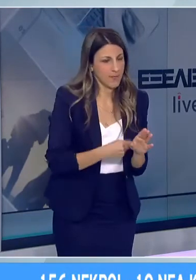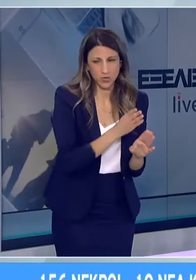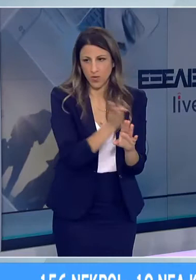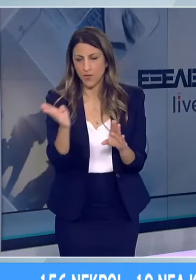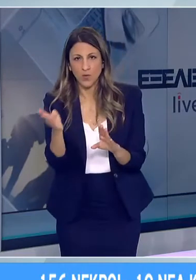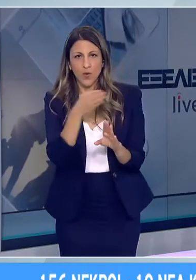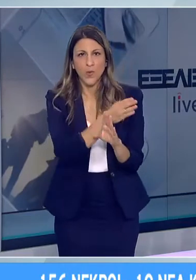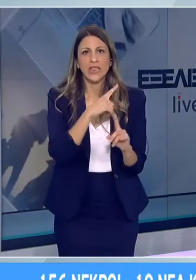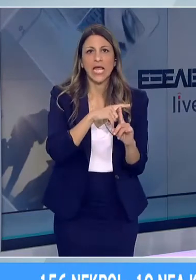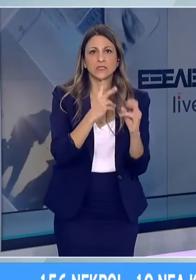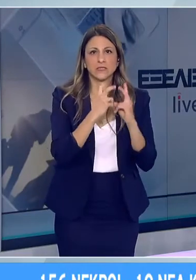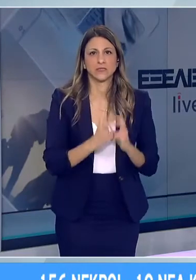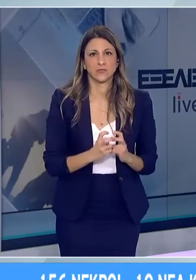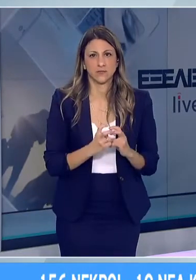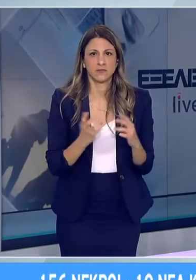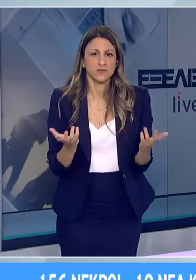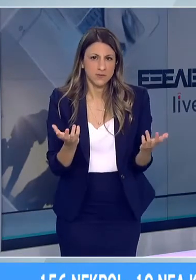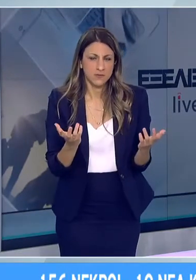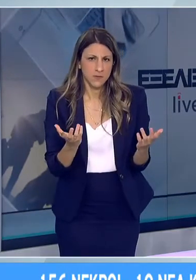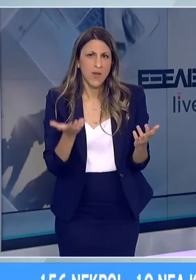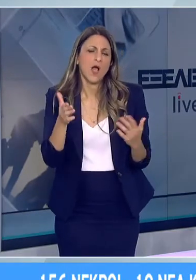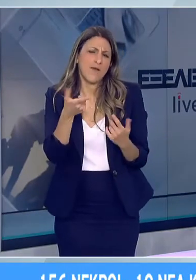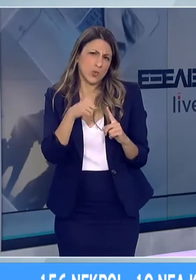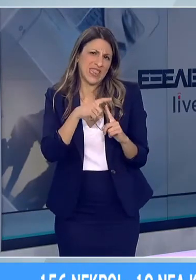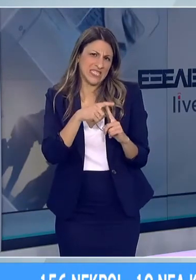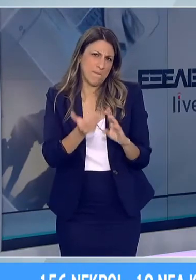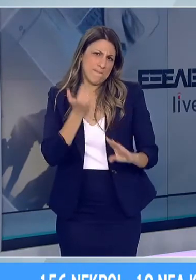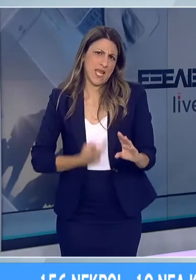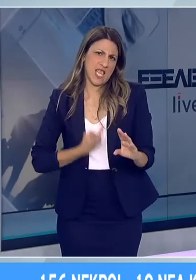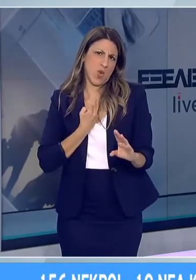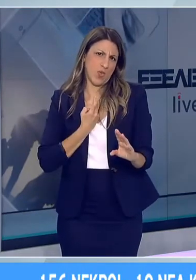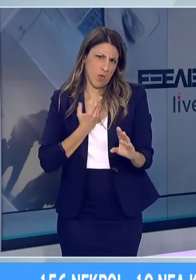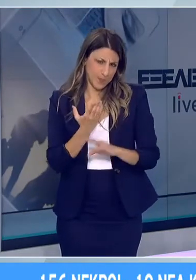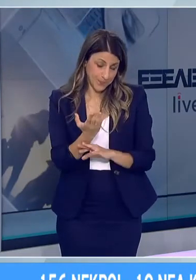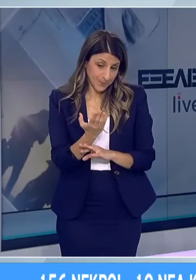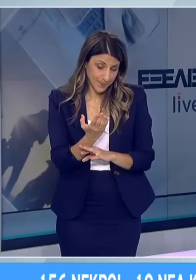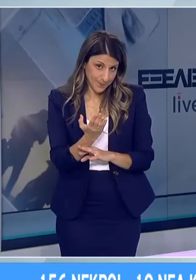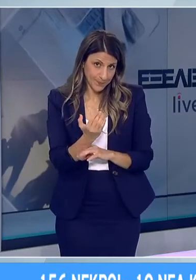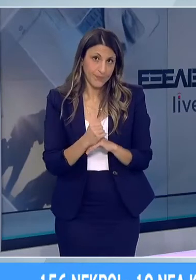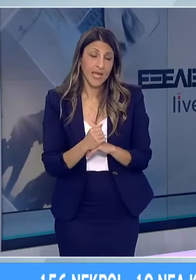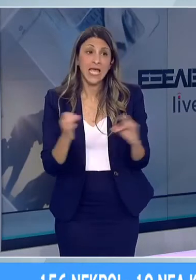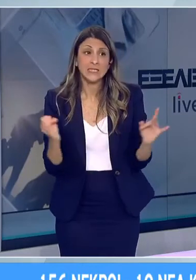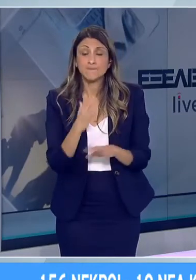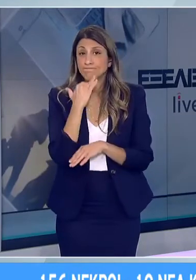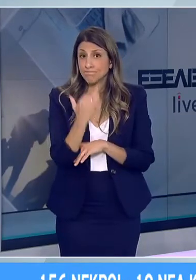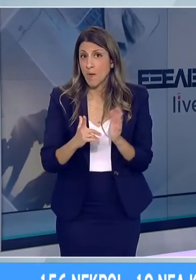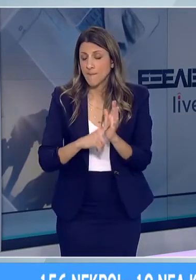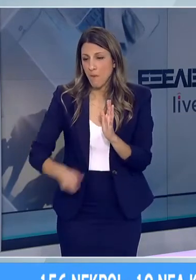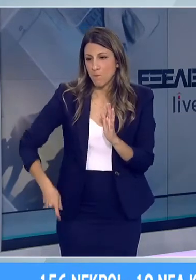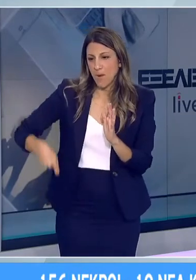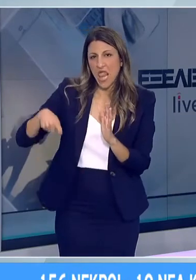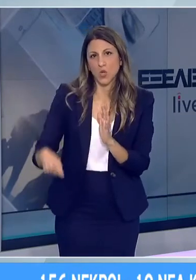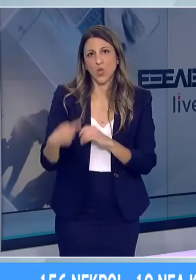τεστ για τον νέο κορονοϊό, που εντάσσεται στον προεχειρητικό έλεγχο και το χειρουργείο τους. Σε διαφορετική περίπτωση, είναι αναγκασμένοι να πληρώσουν